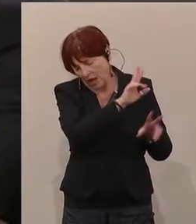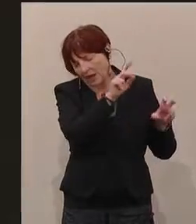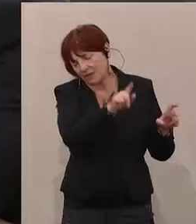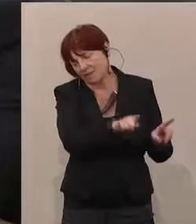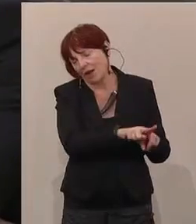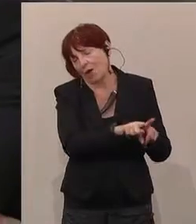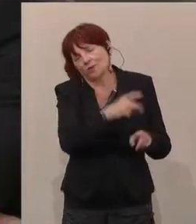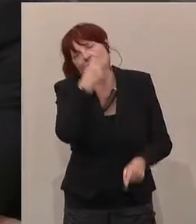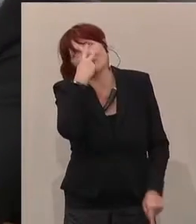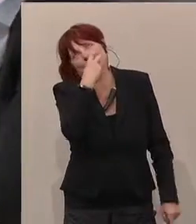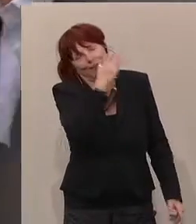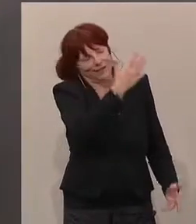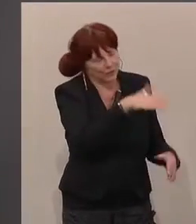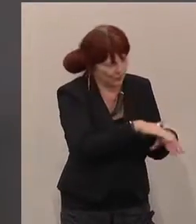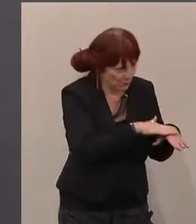beschlossen.